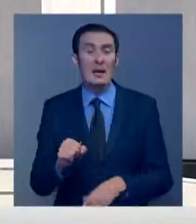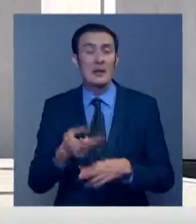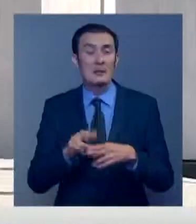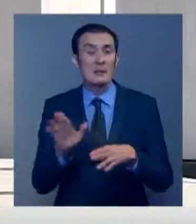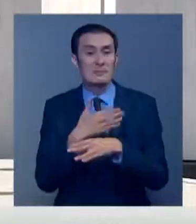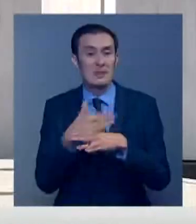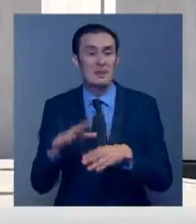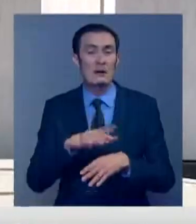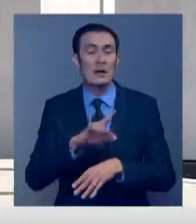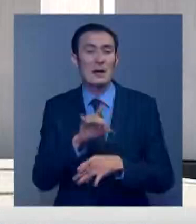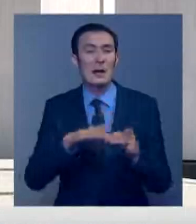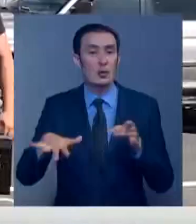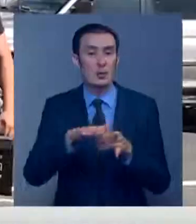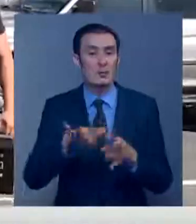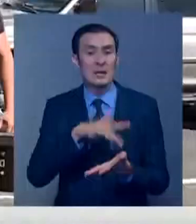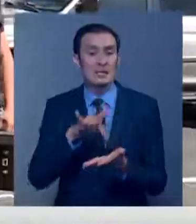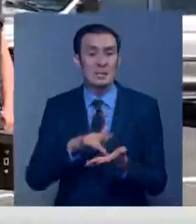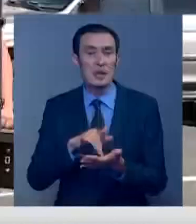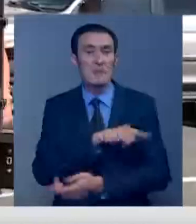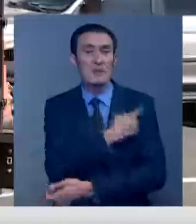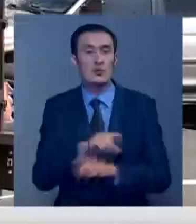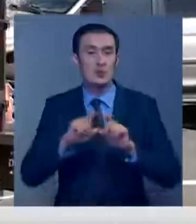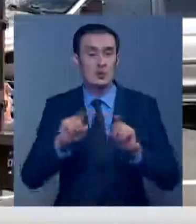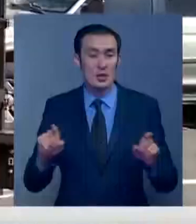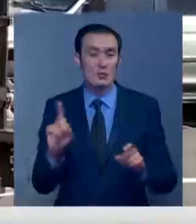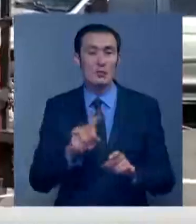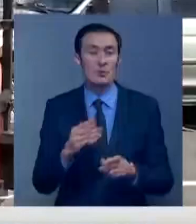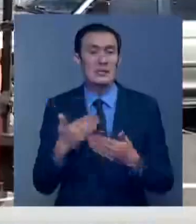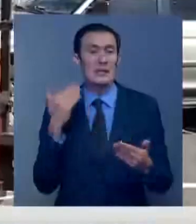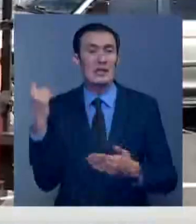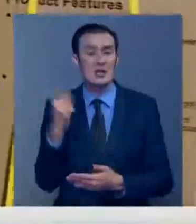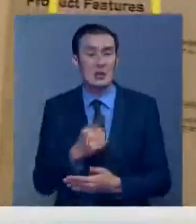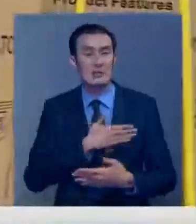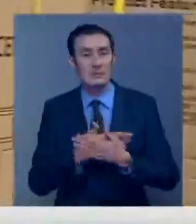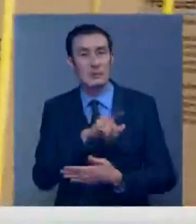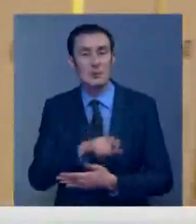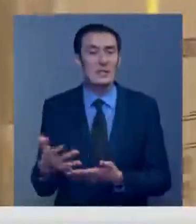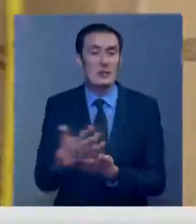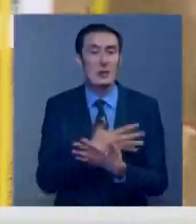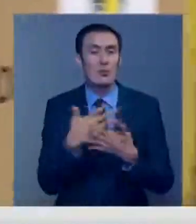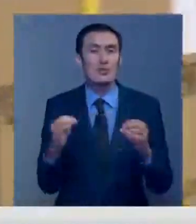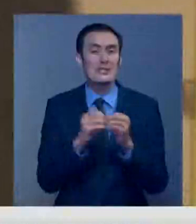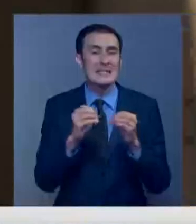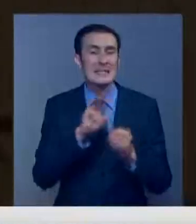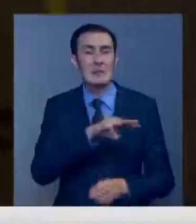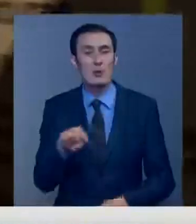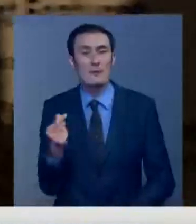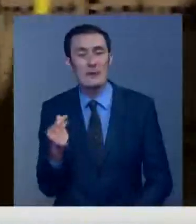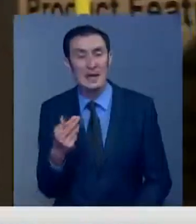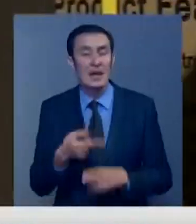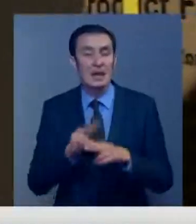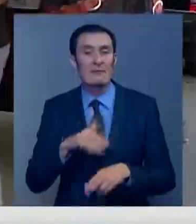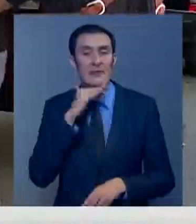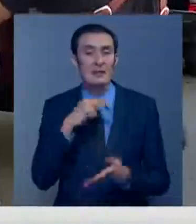аппараты распределили между районными городскими медучреждениями. Отмечу, за неделю неравнодушные казахстанцы собрали более 10 миллионов тенге.